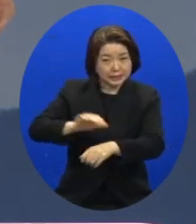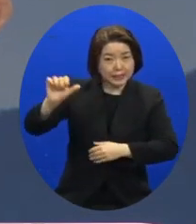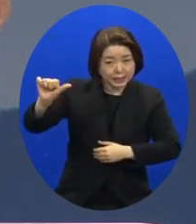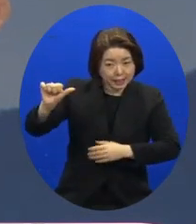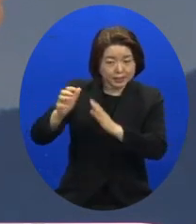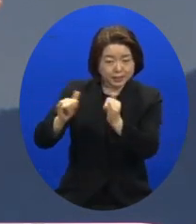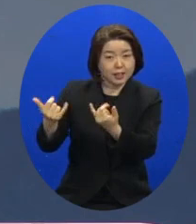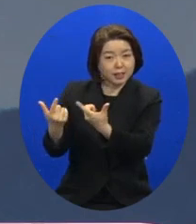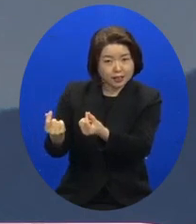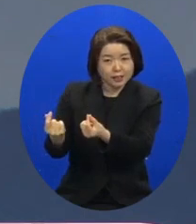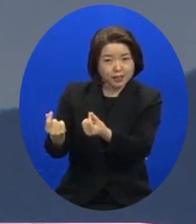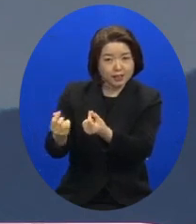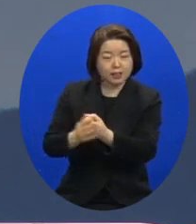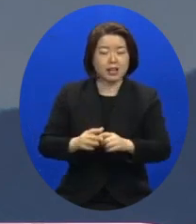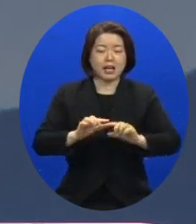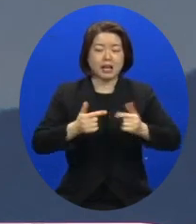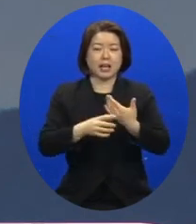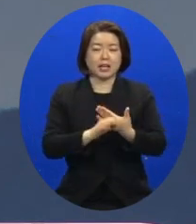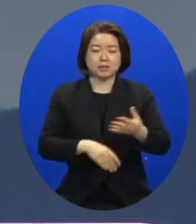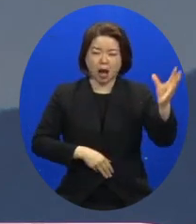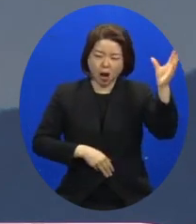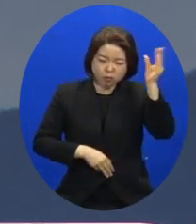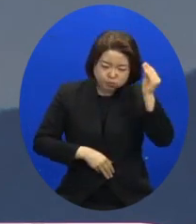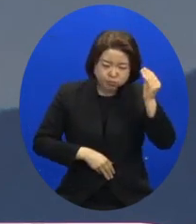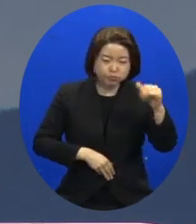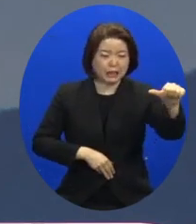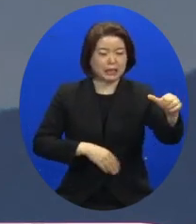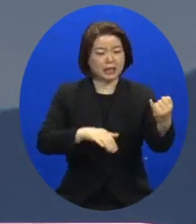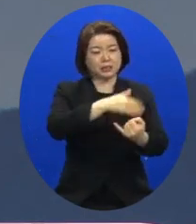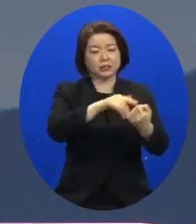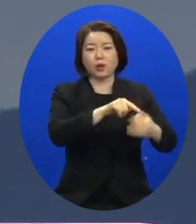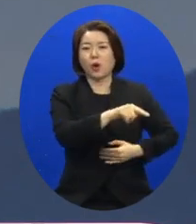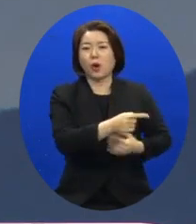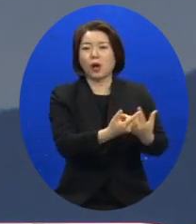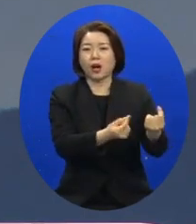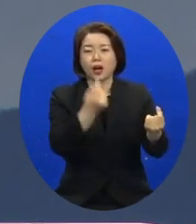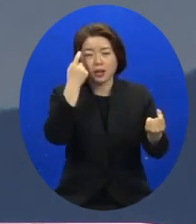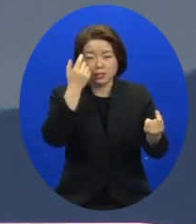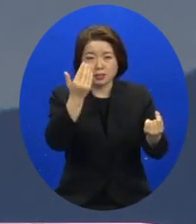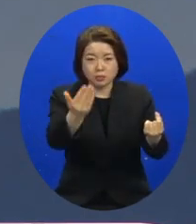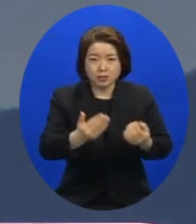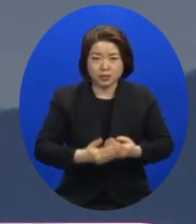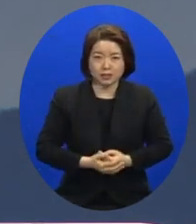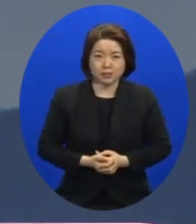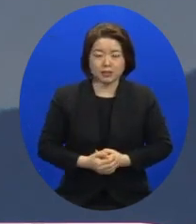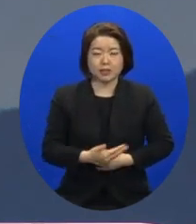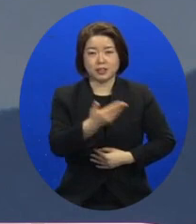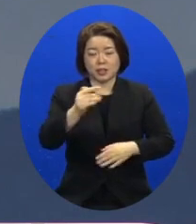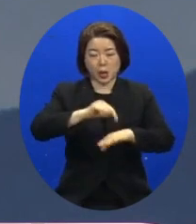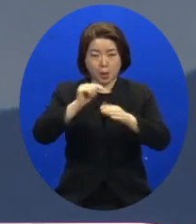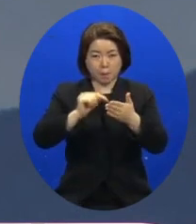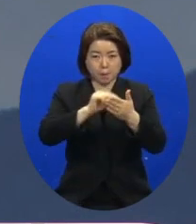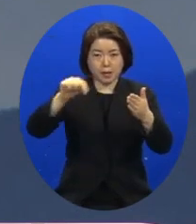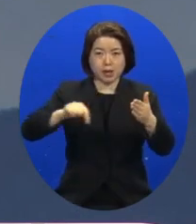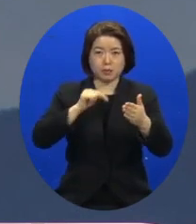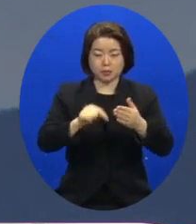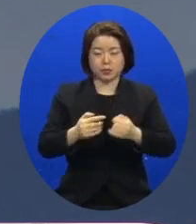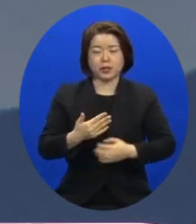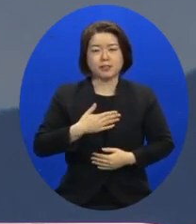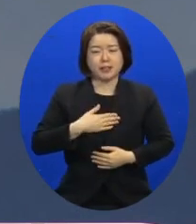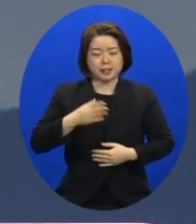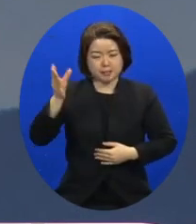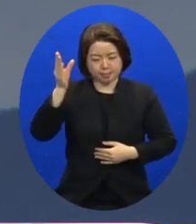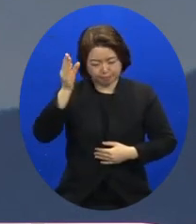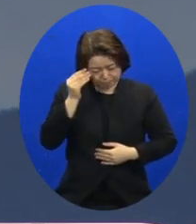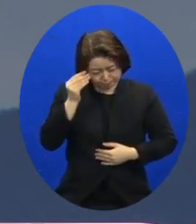처녀 같습니까? 미련한 다섯 처녀 같습니까? 여러분의 마음속에 내가 미련한